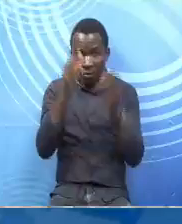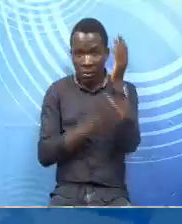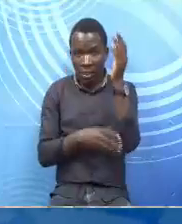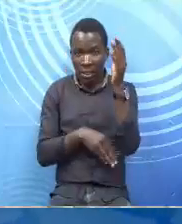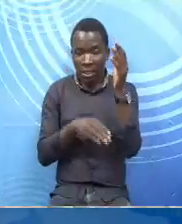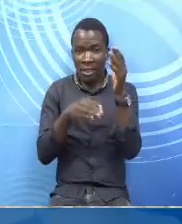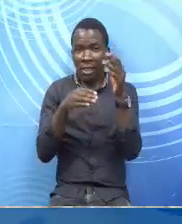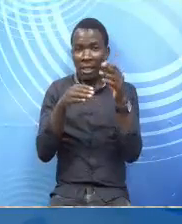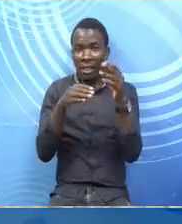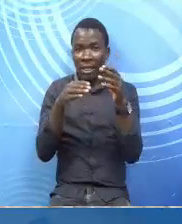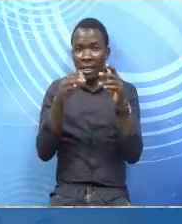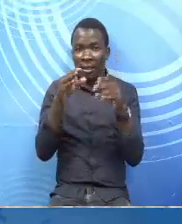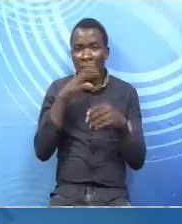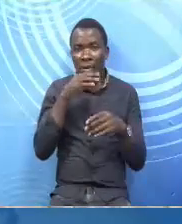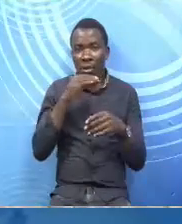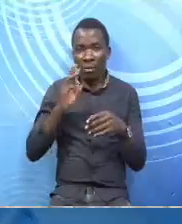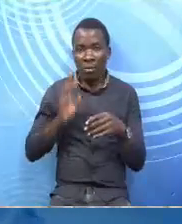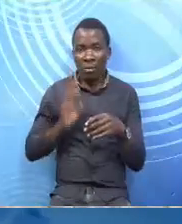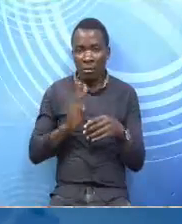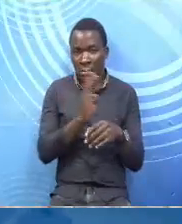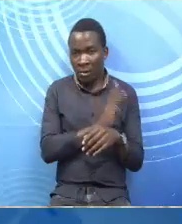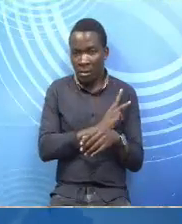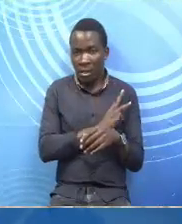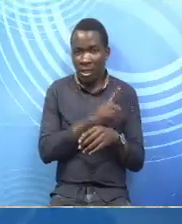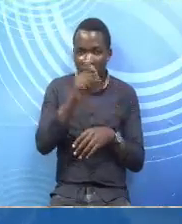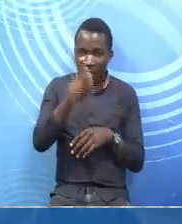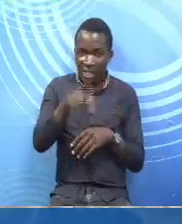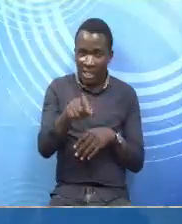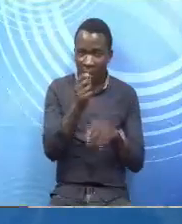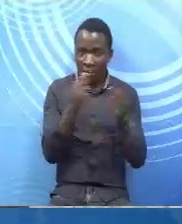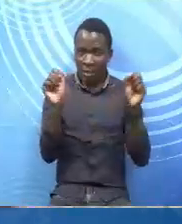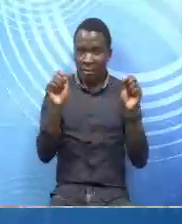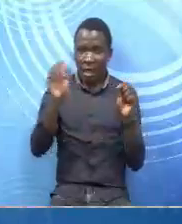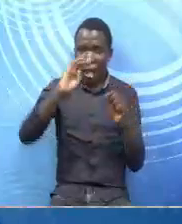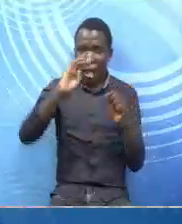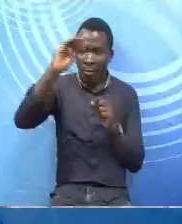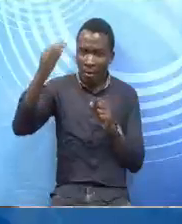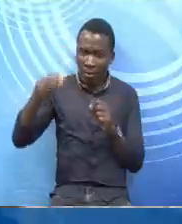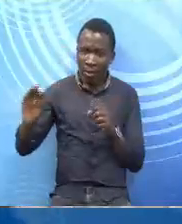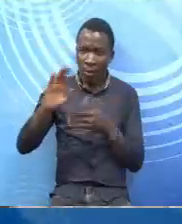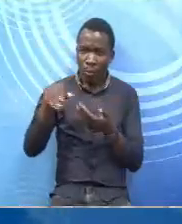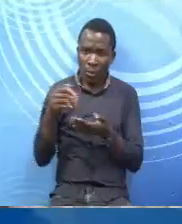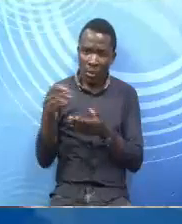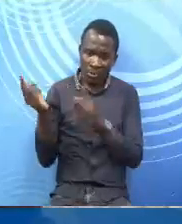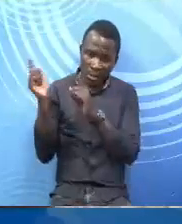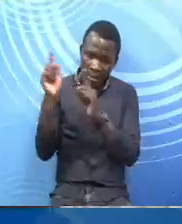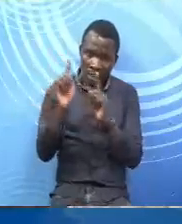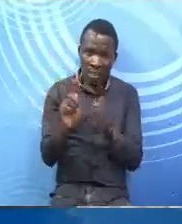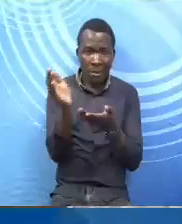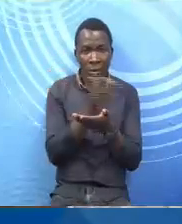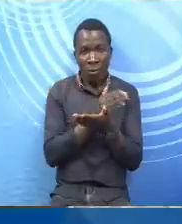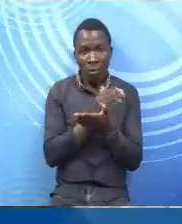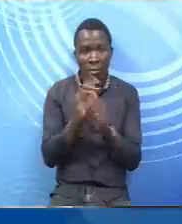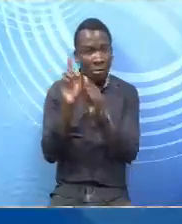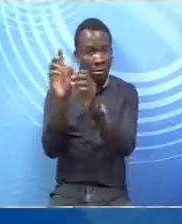ko bwandenganura ko ndababaye pe. Amabati yose baje barafunga baratwara, nta nubwo